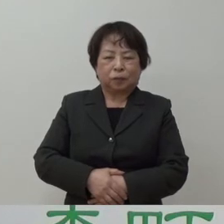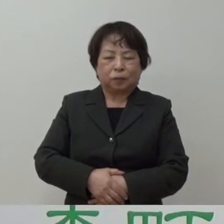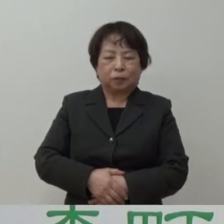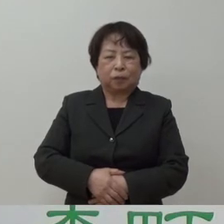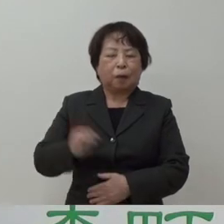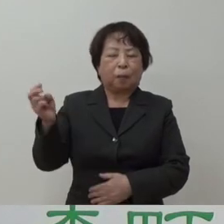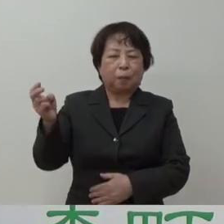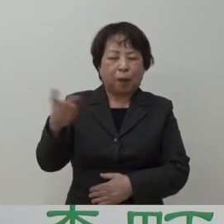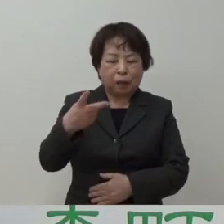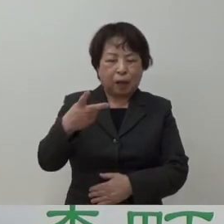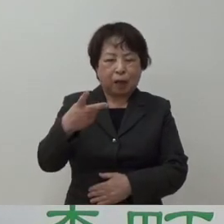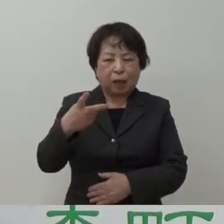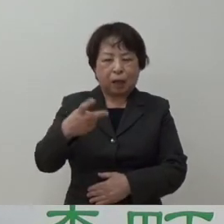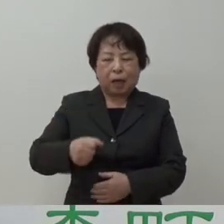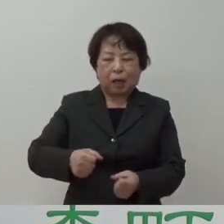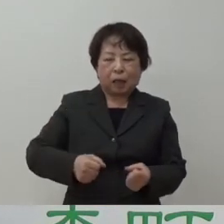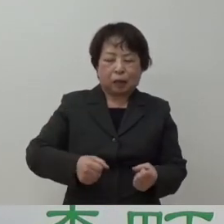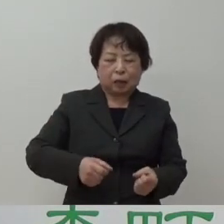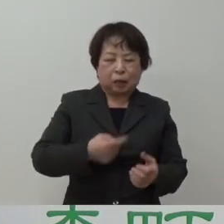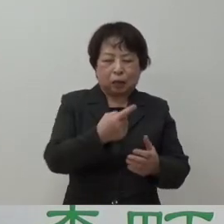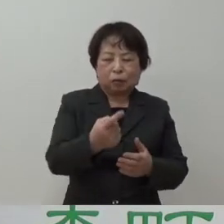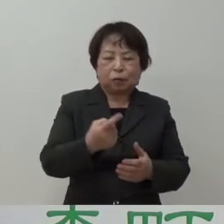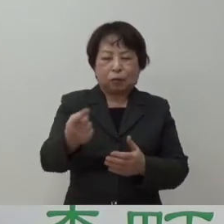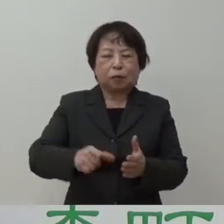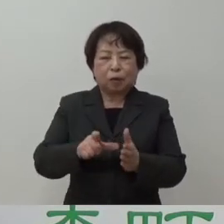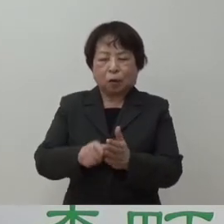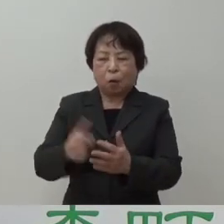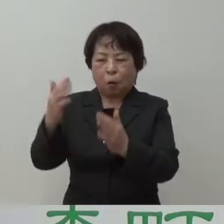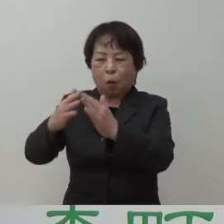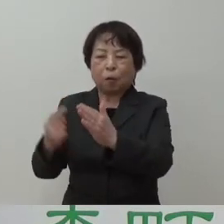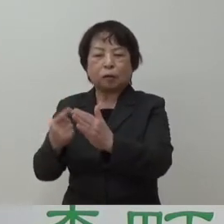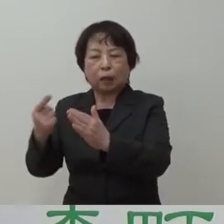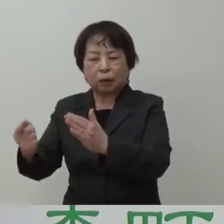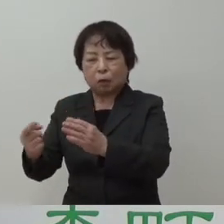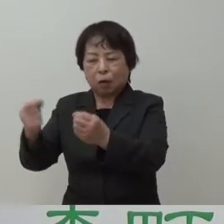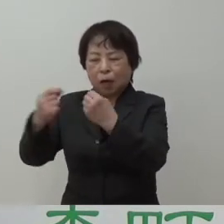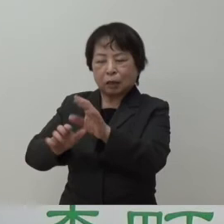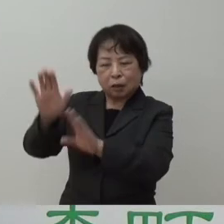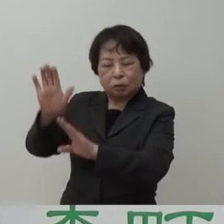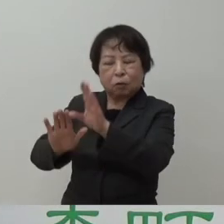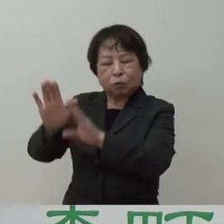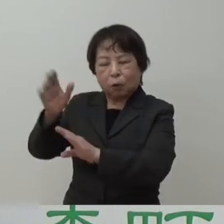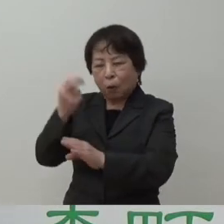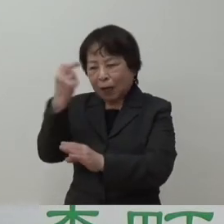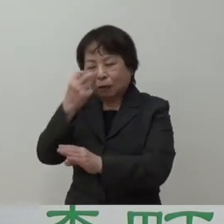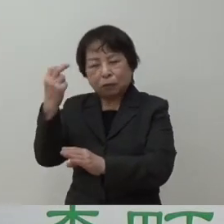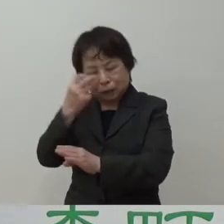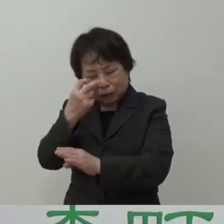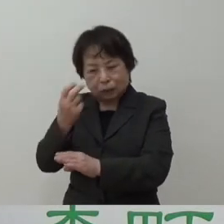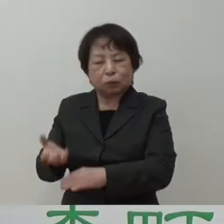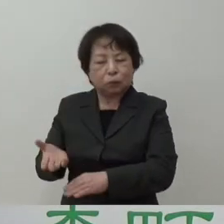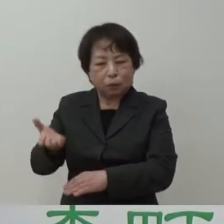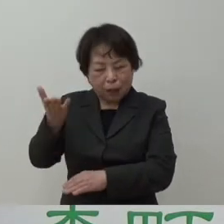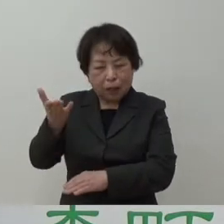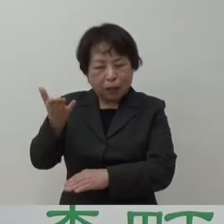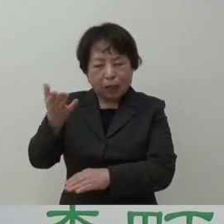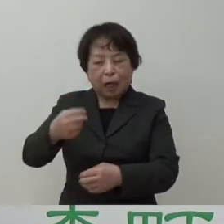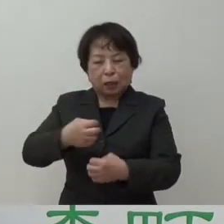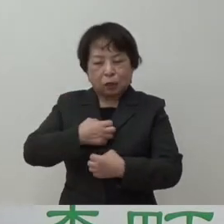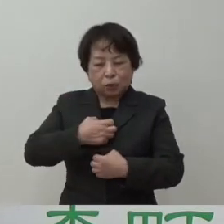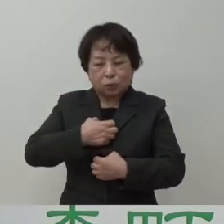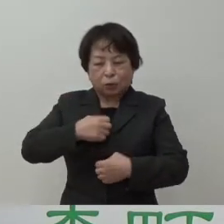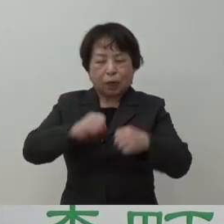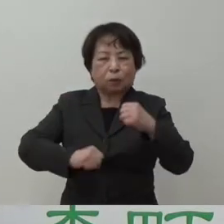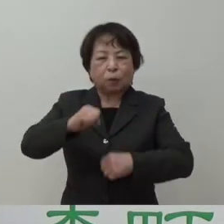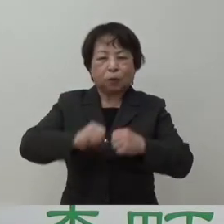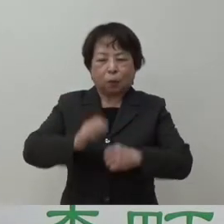また移動に際しては訪問先の感染状況を確認の上、 慎重な行動を